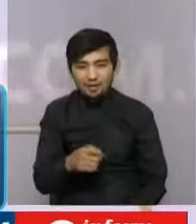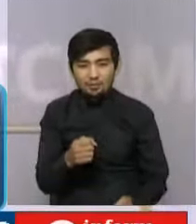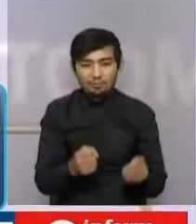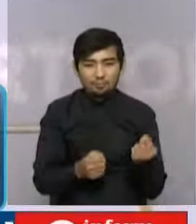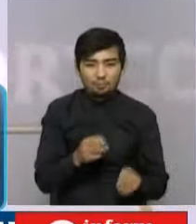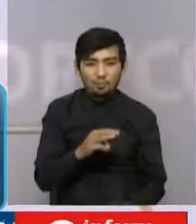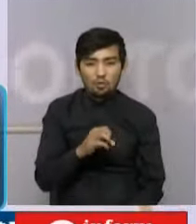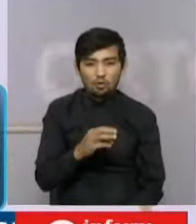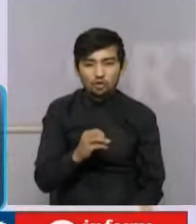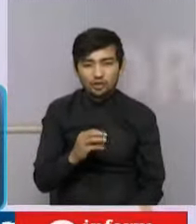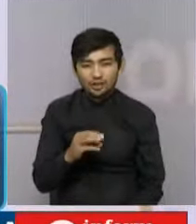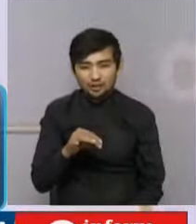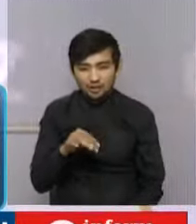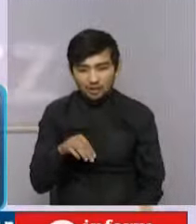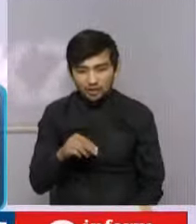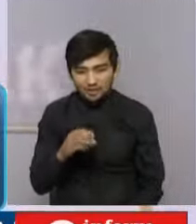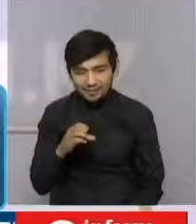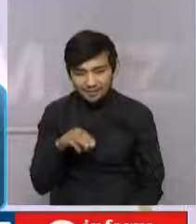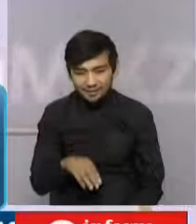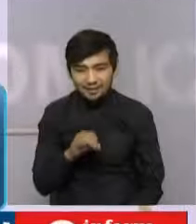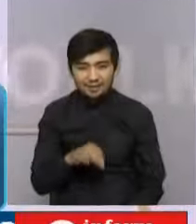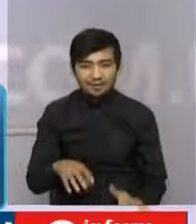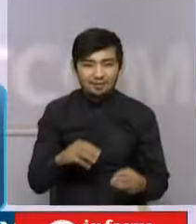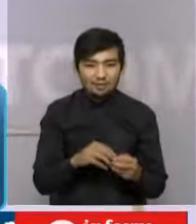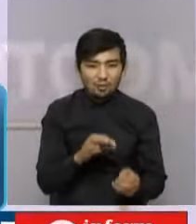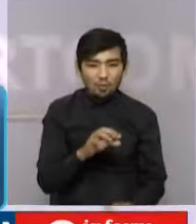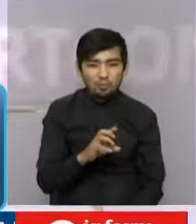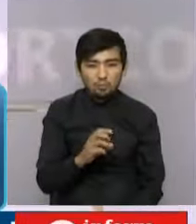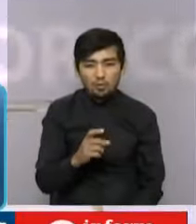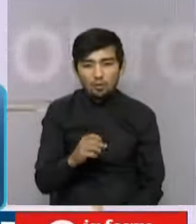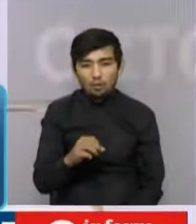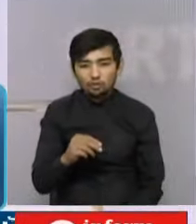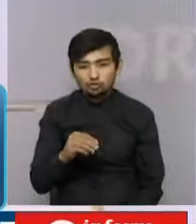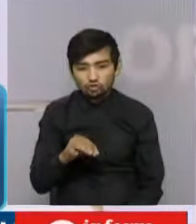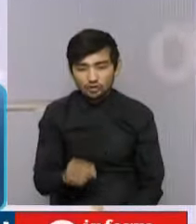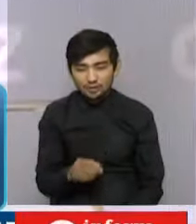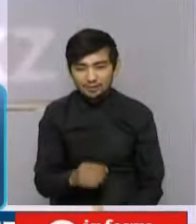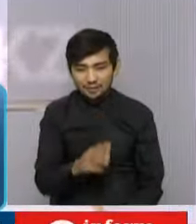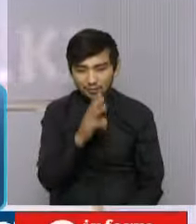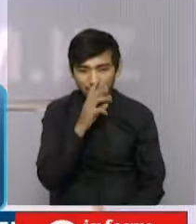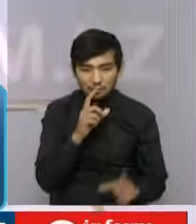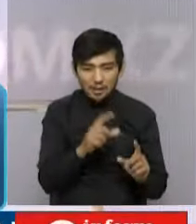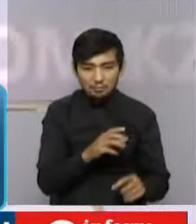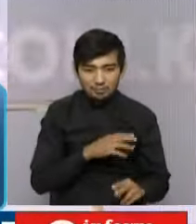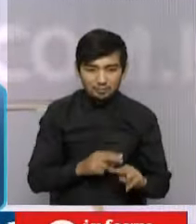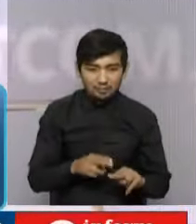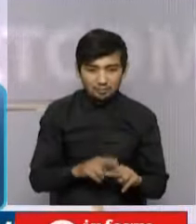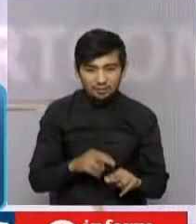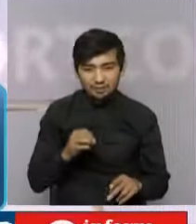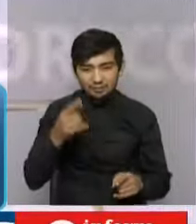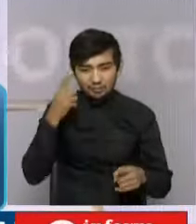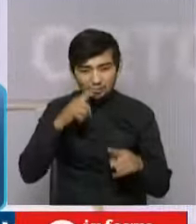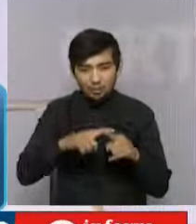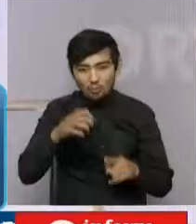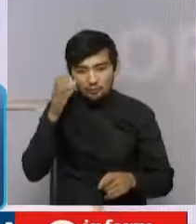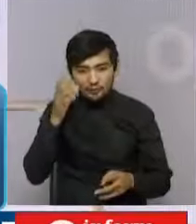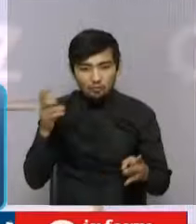это обходчики, где были зарплаты ниже. И необходимо такое серьезное базовое техническое образование. Поэтому